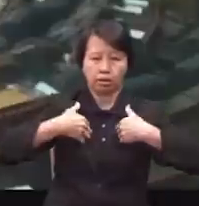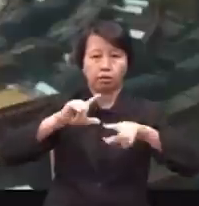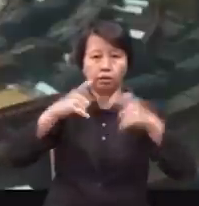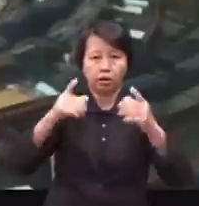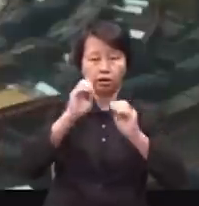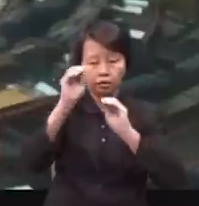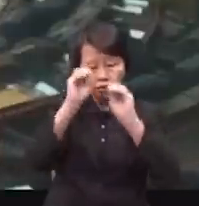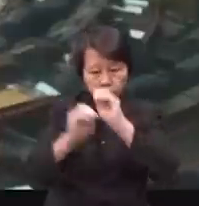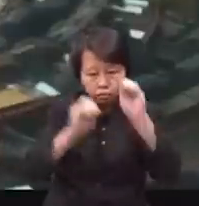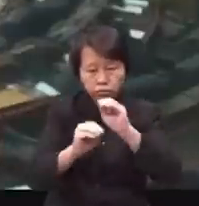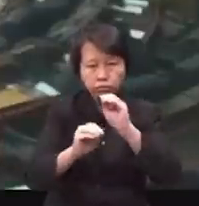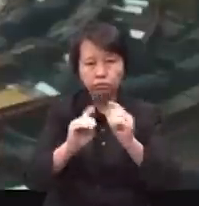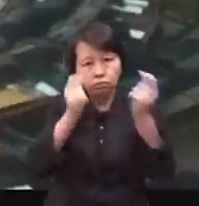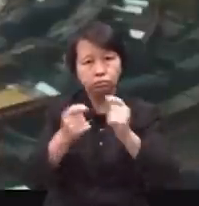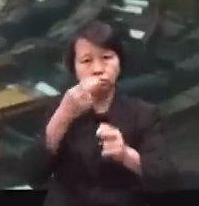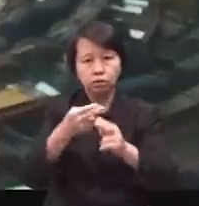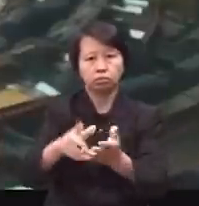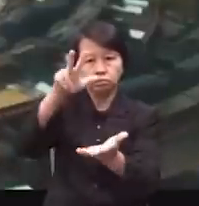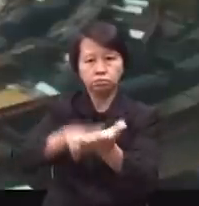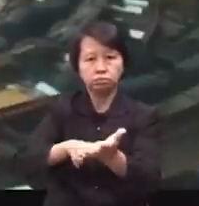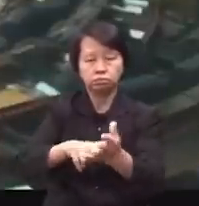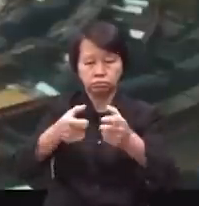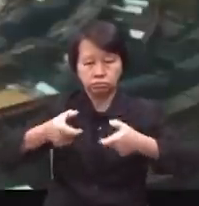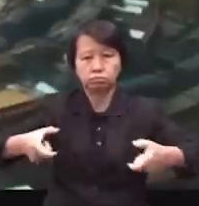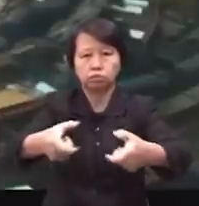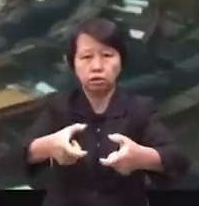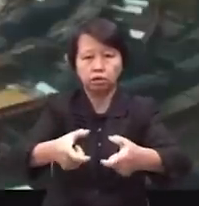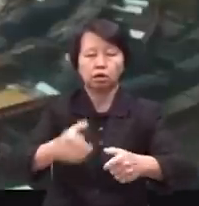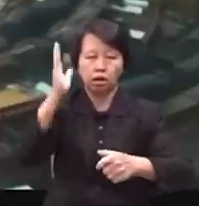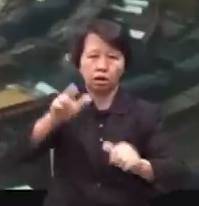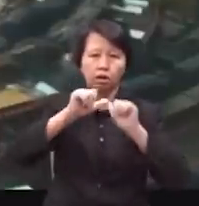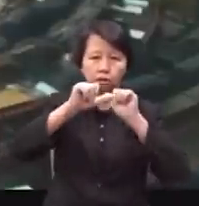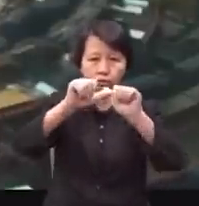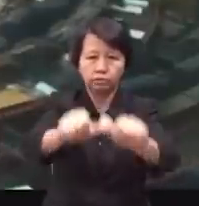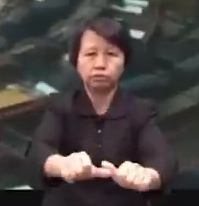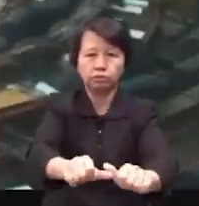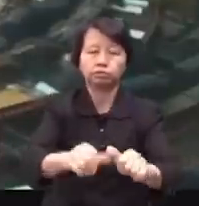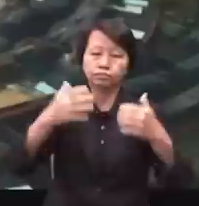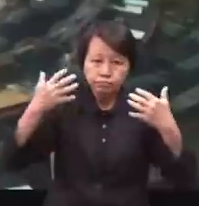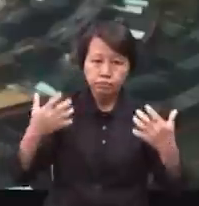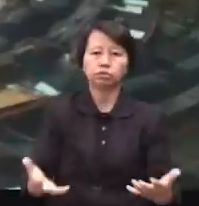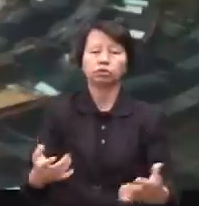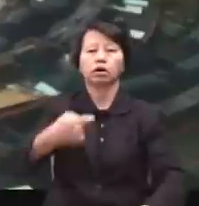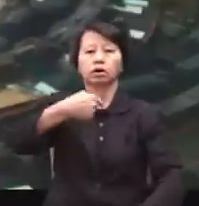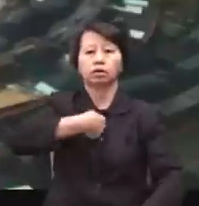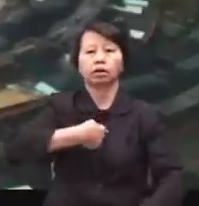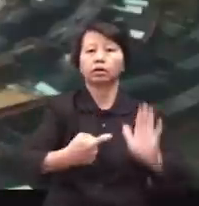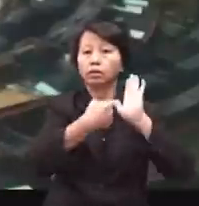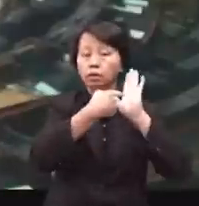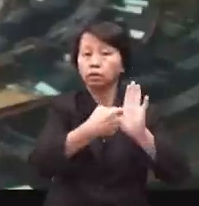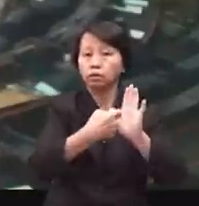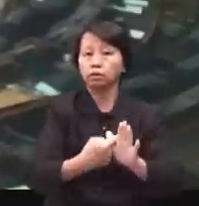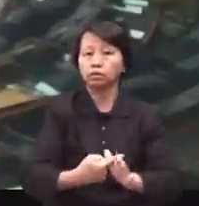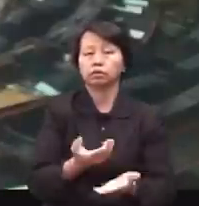pindahan dan actification daripada majelis ini akan berurusan jadi saya sultan